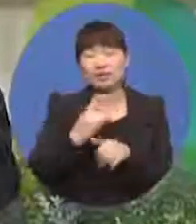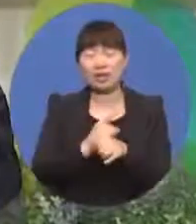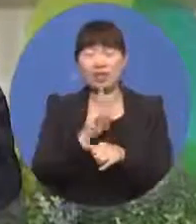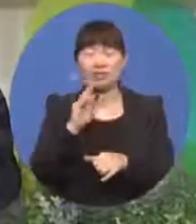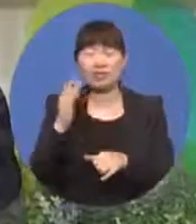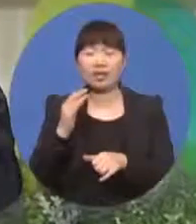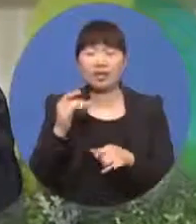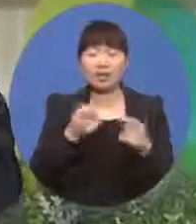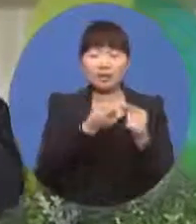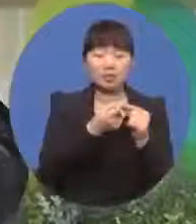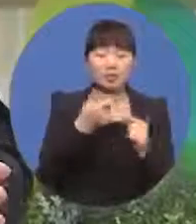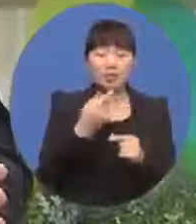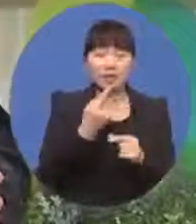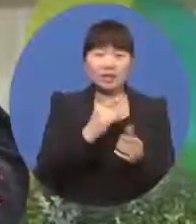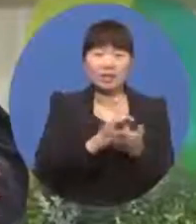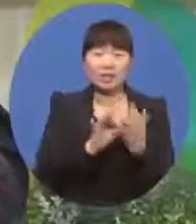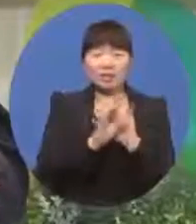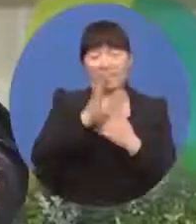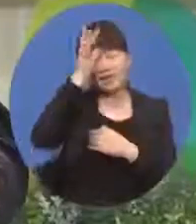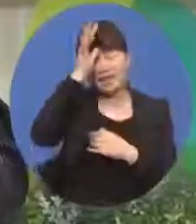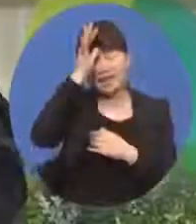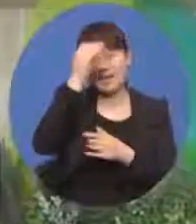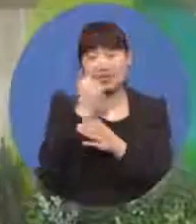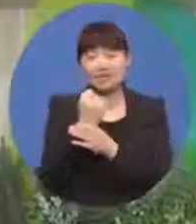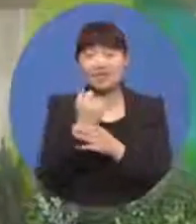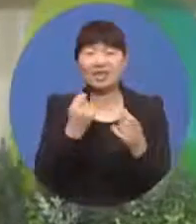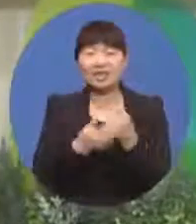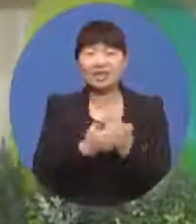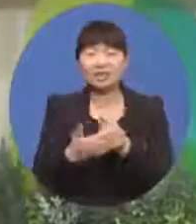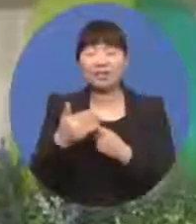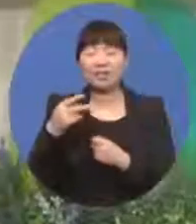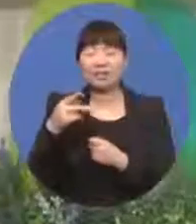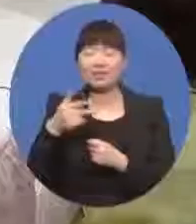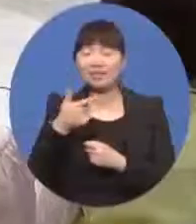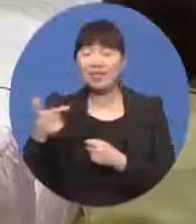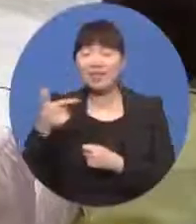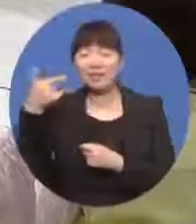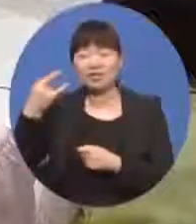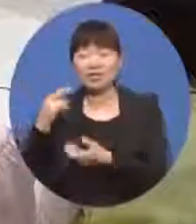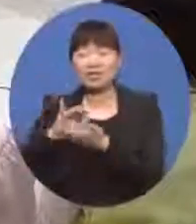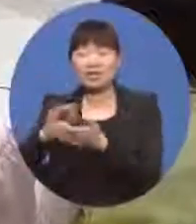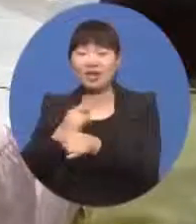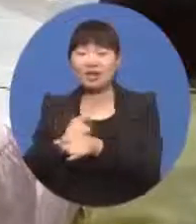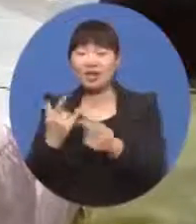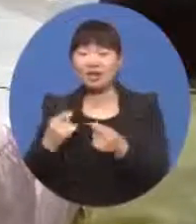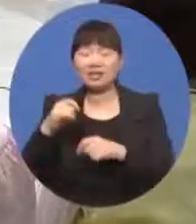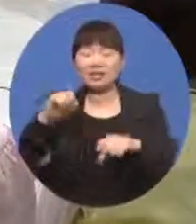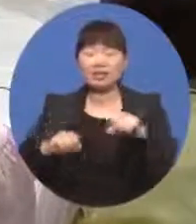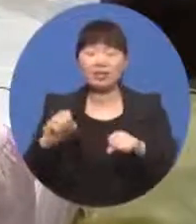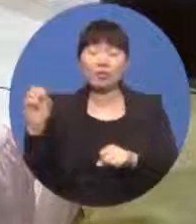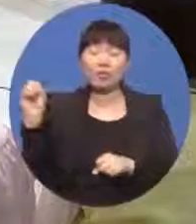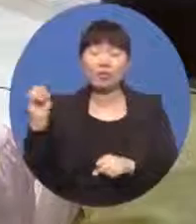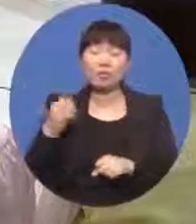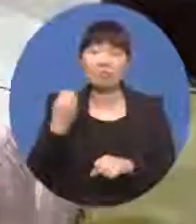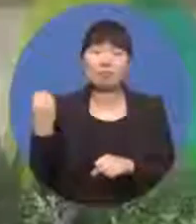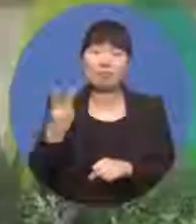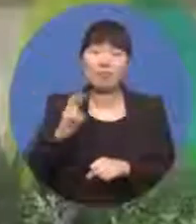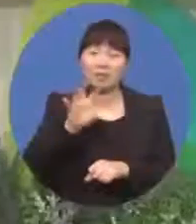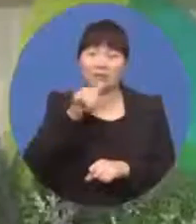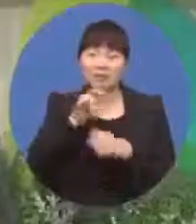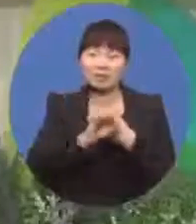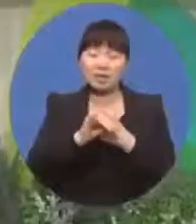우리가 손해를 쓰는 순간 닭대가리가 되는 거예요. 네. 야, 그러니까 대뇌를 써라. 손해를 쓰지만 같은 행동이 반복이 되면 그게 손해로 이관이